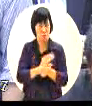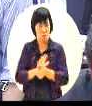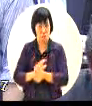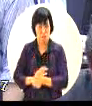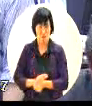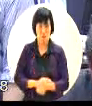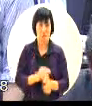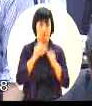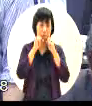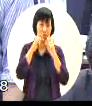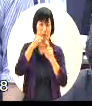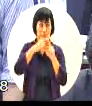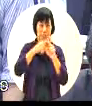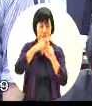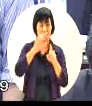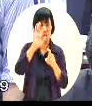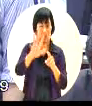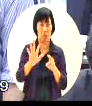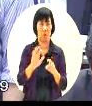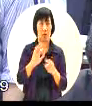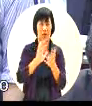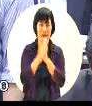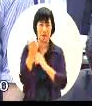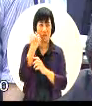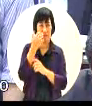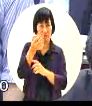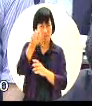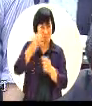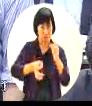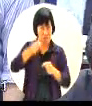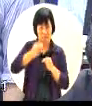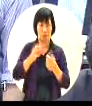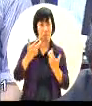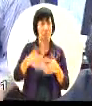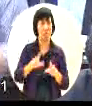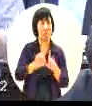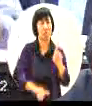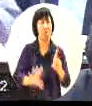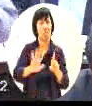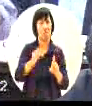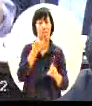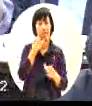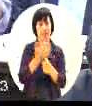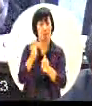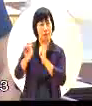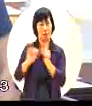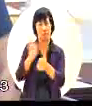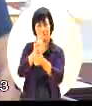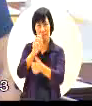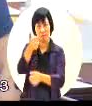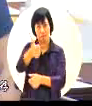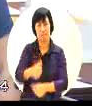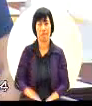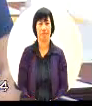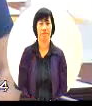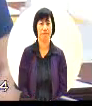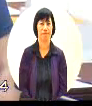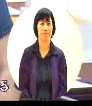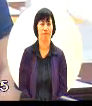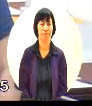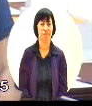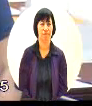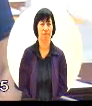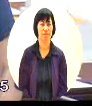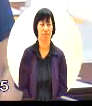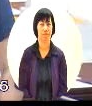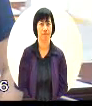继续可以不要差太多、啊、我都让我们的市民得到更好的这个照顾。以上。 好，谢谢。因为